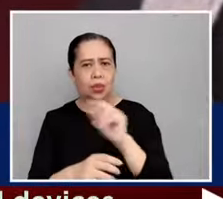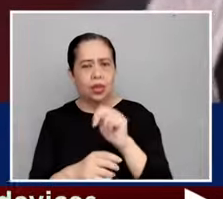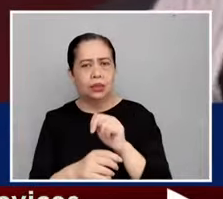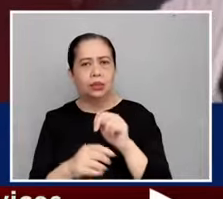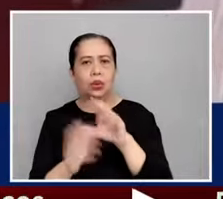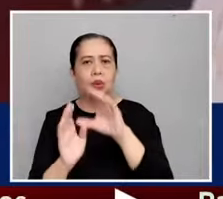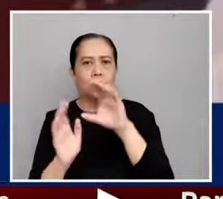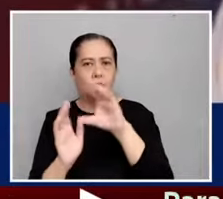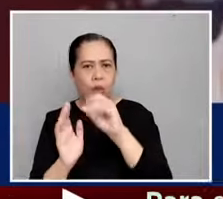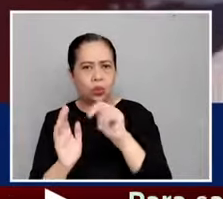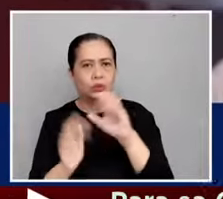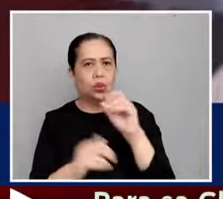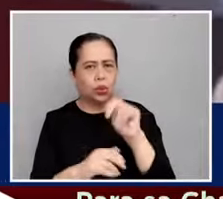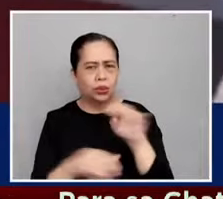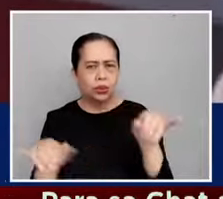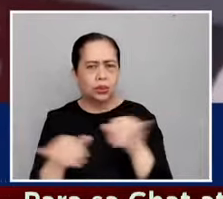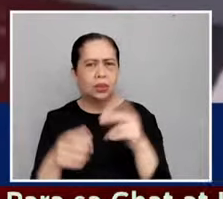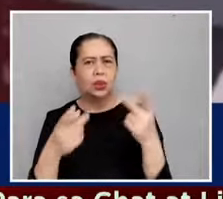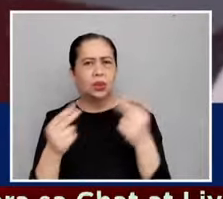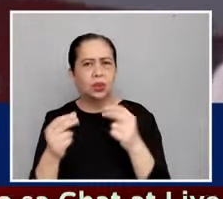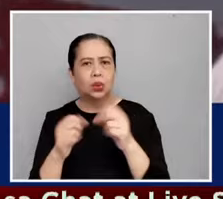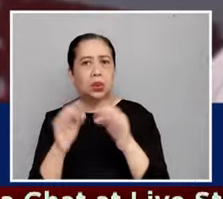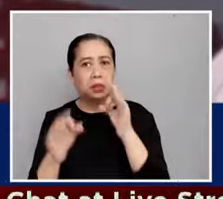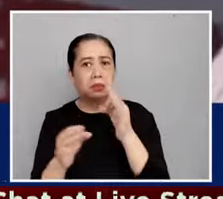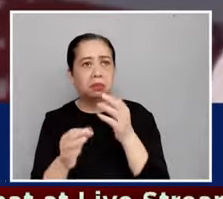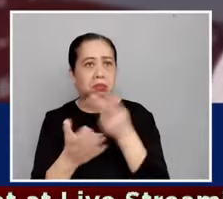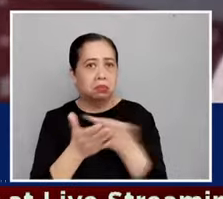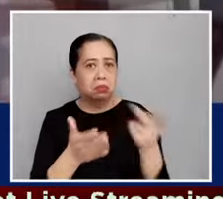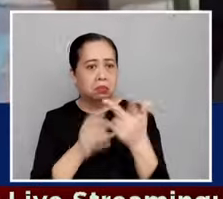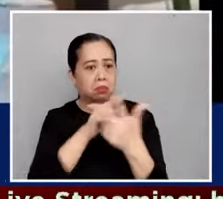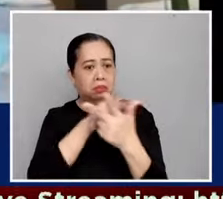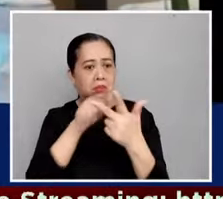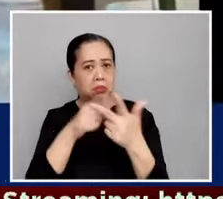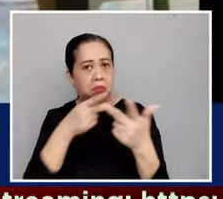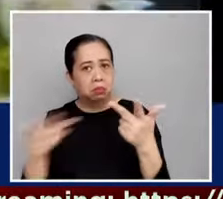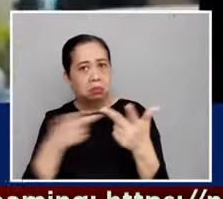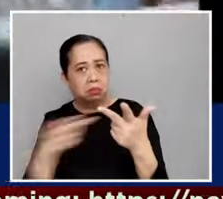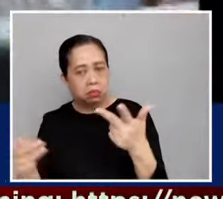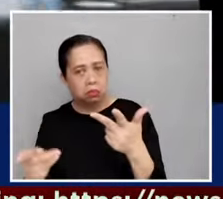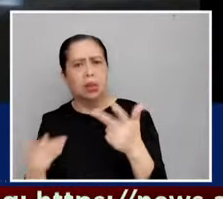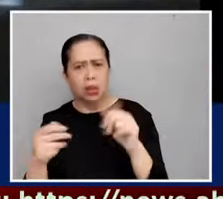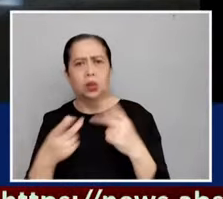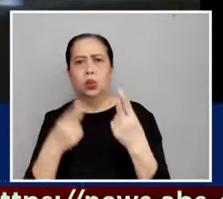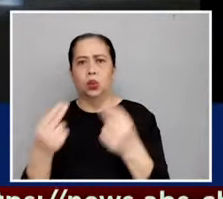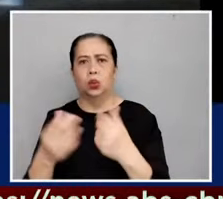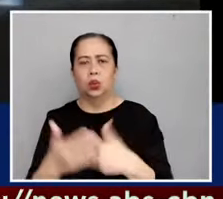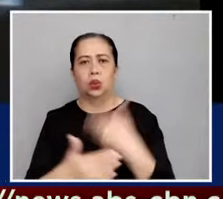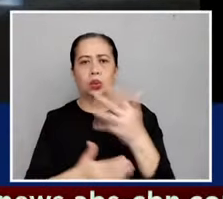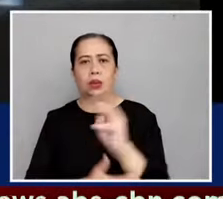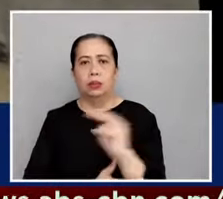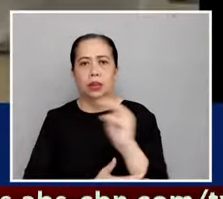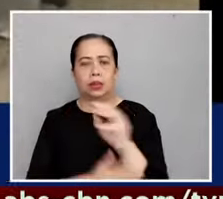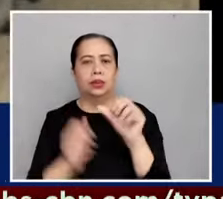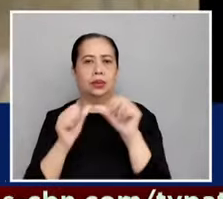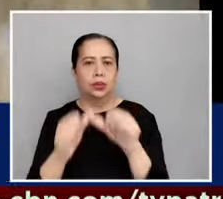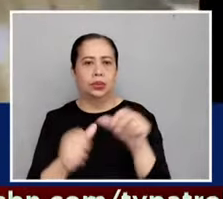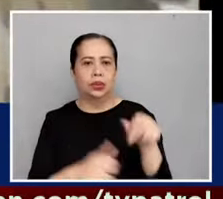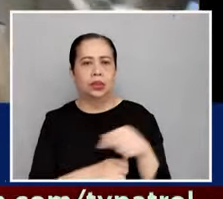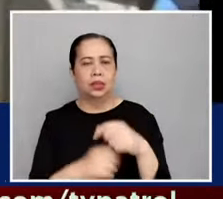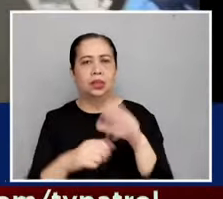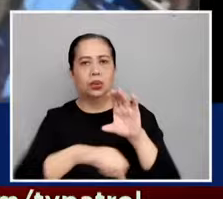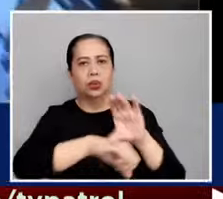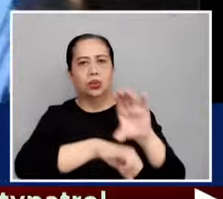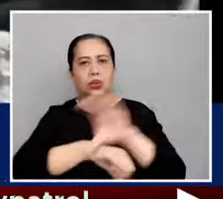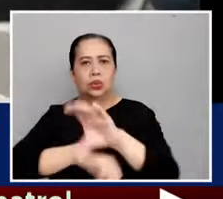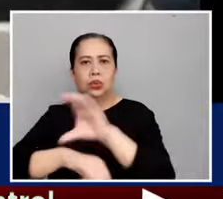CONCON, sabi pa ni Pernia, gawin na lang kung mabibigo ang mga nabanggit na batas. Samantala, sa Lunes, itutuloy ni Padilla ang consultation